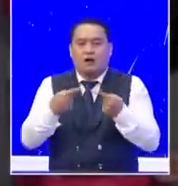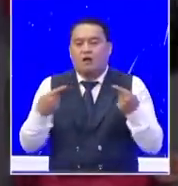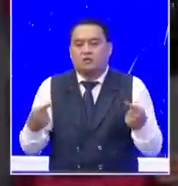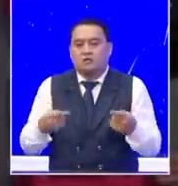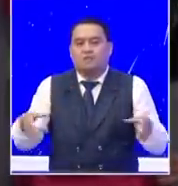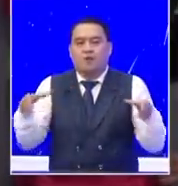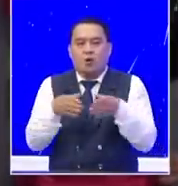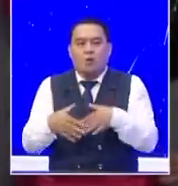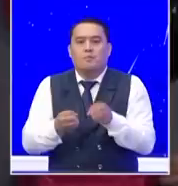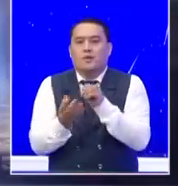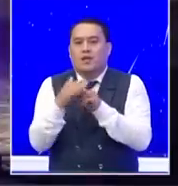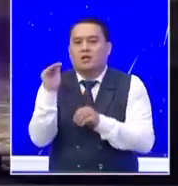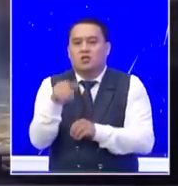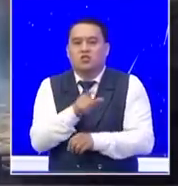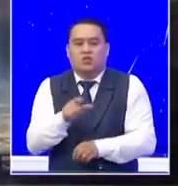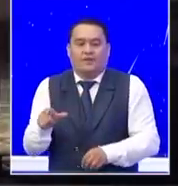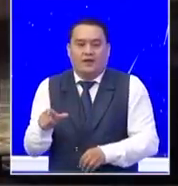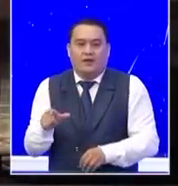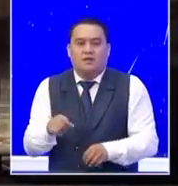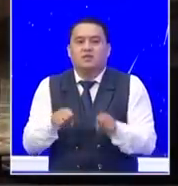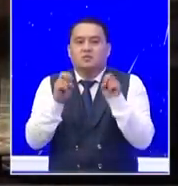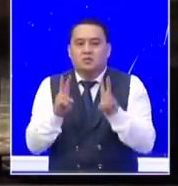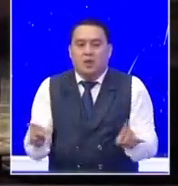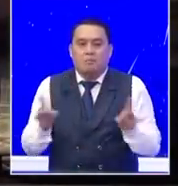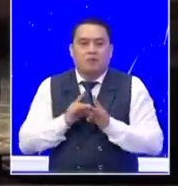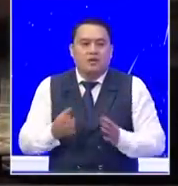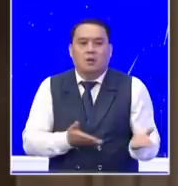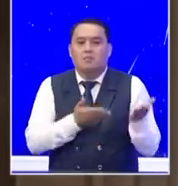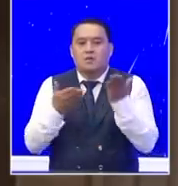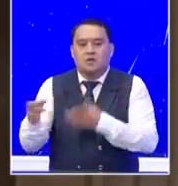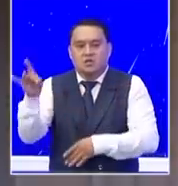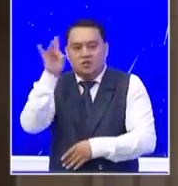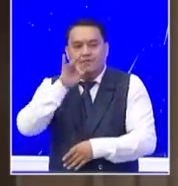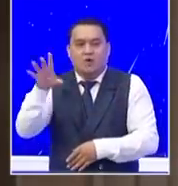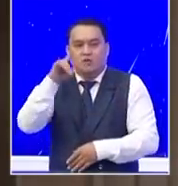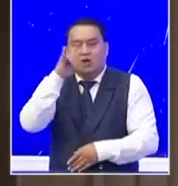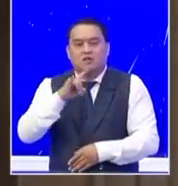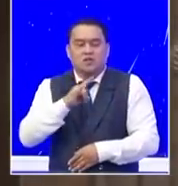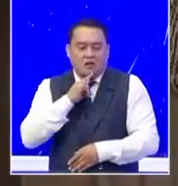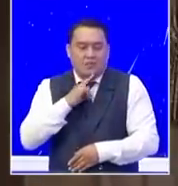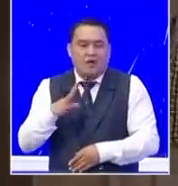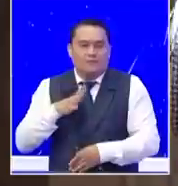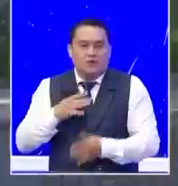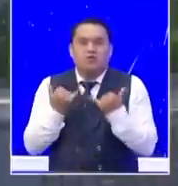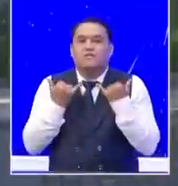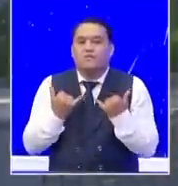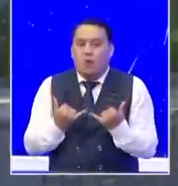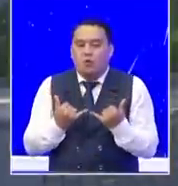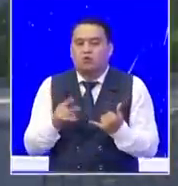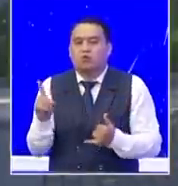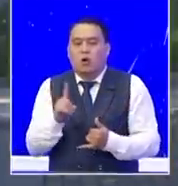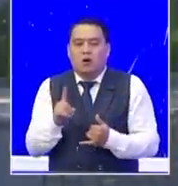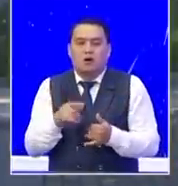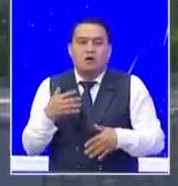светодиодов, собиралось более 15 тысяч горожан. Специально на праздник приглашались и звезды отечественной эстрады. Однако в настоящее время, несмотря